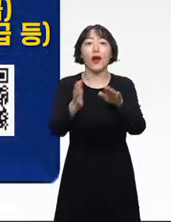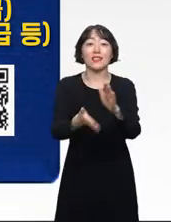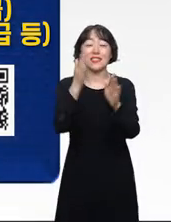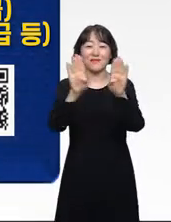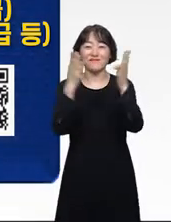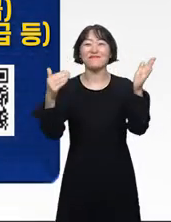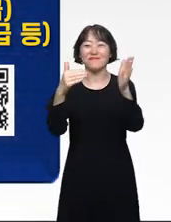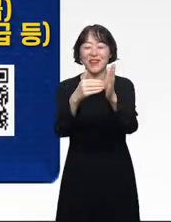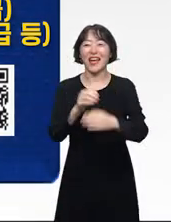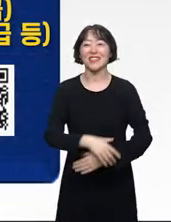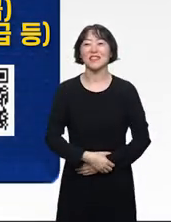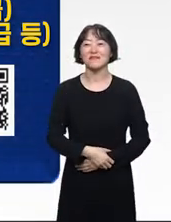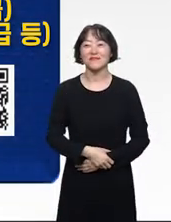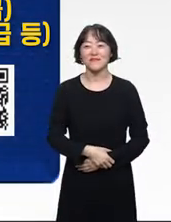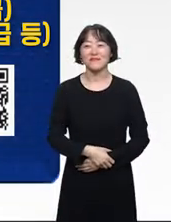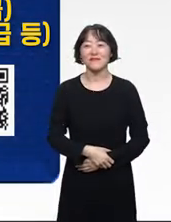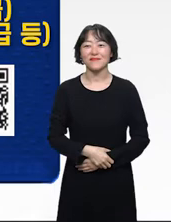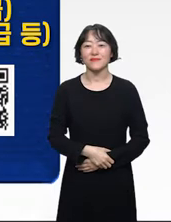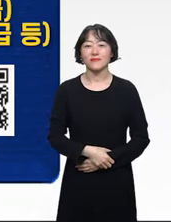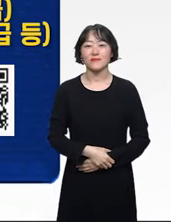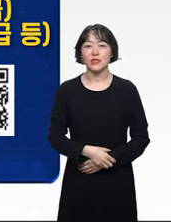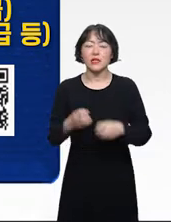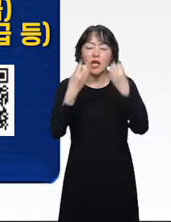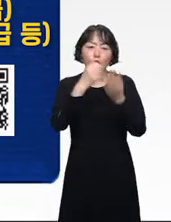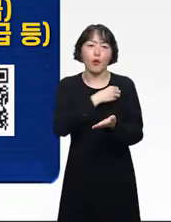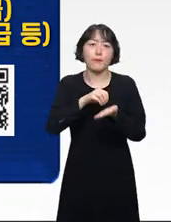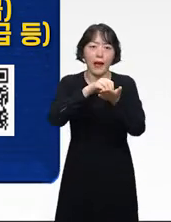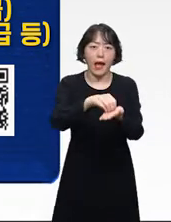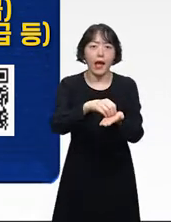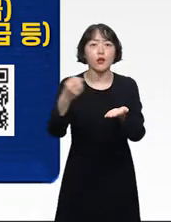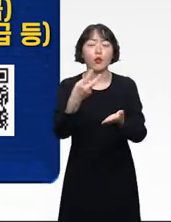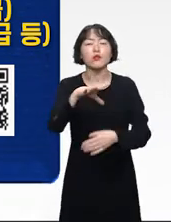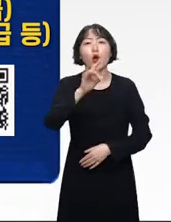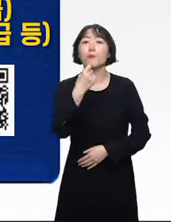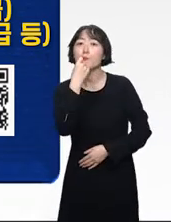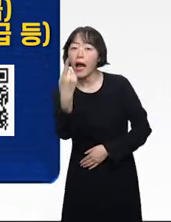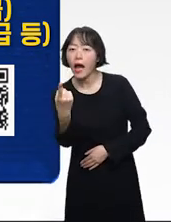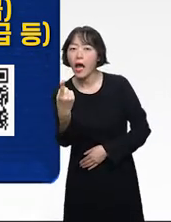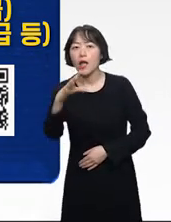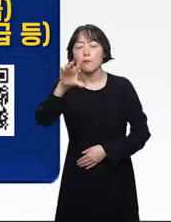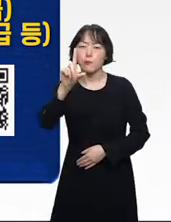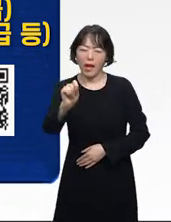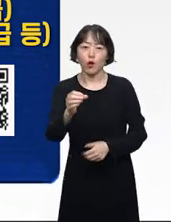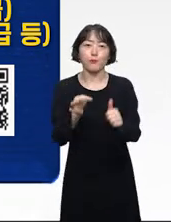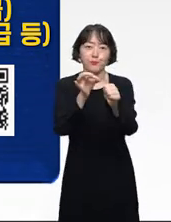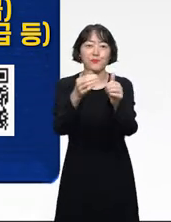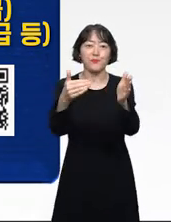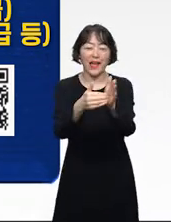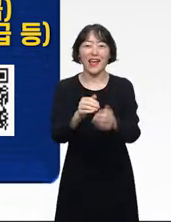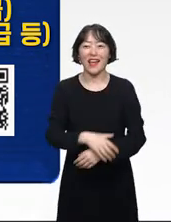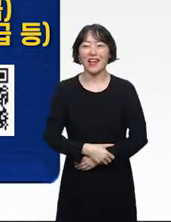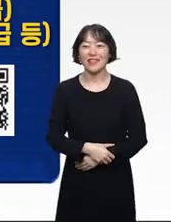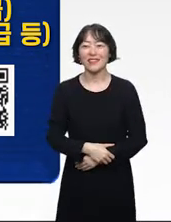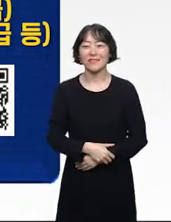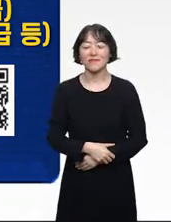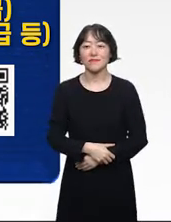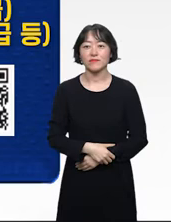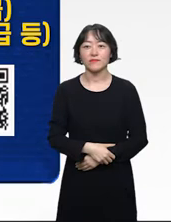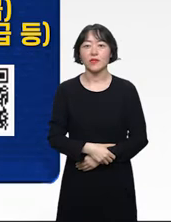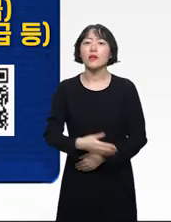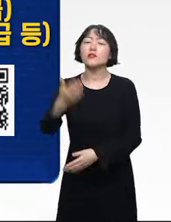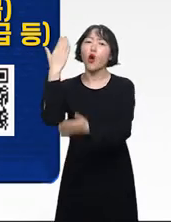오픈했습니다. 신규 회원 및 첫 주문 시 최대 1만 원이 지급되는 배달특급은 기존 민간 배달앱과는